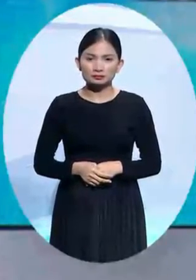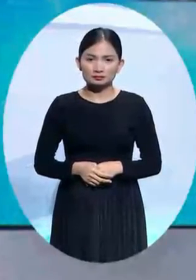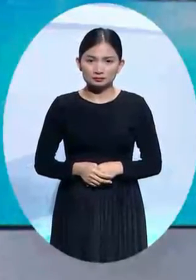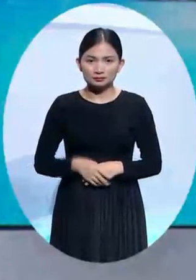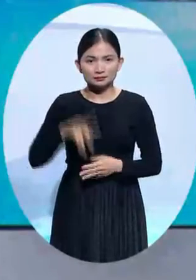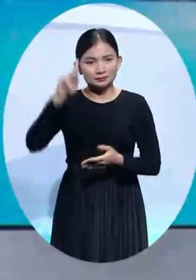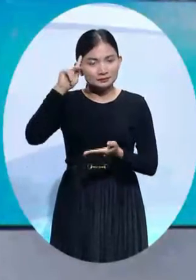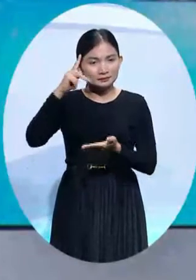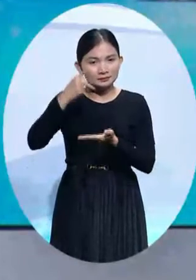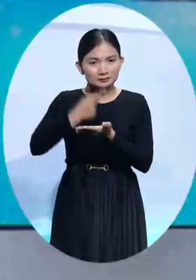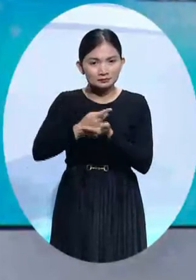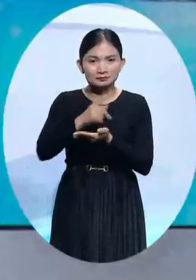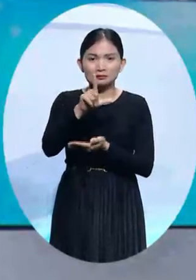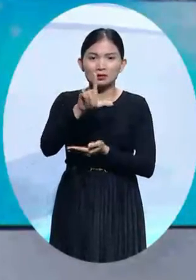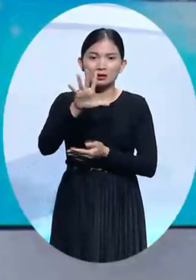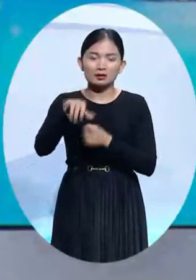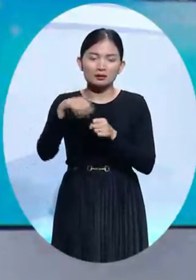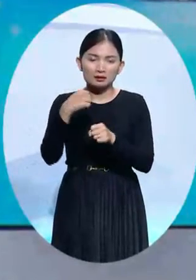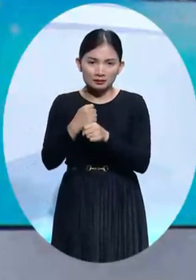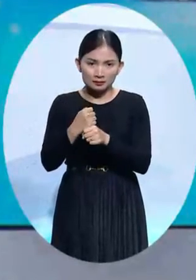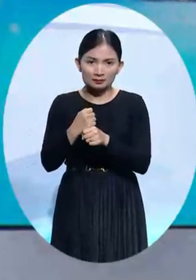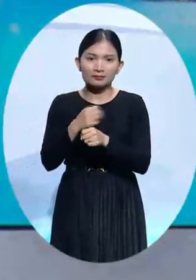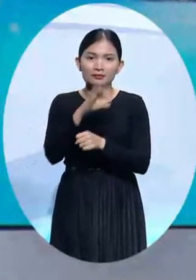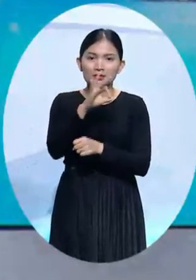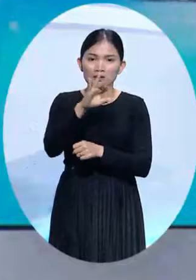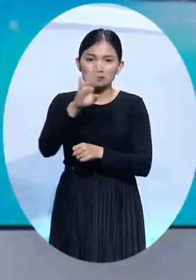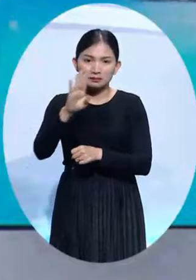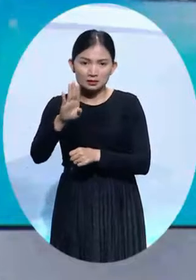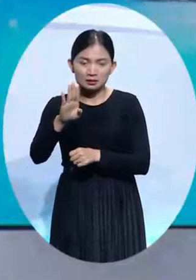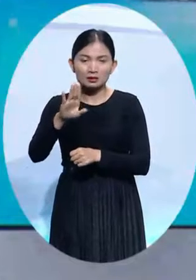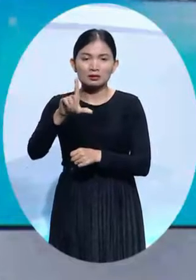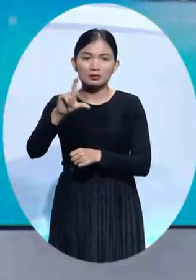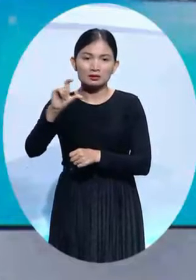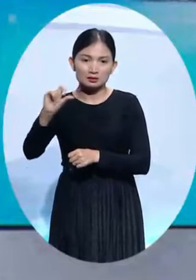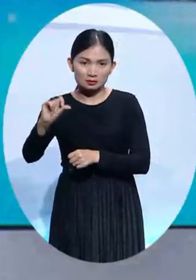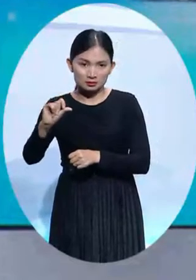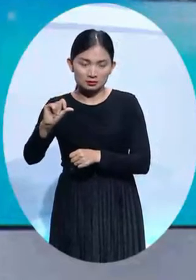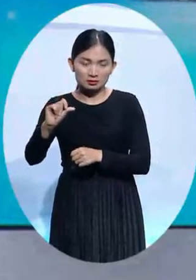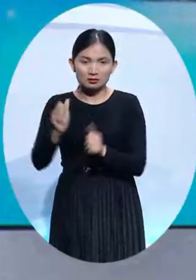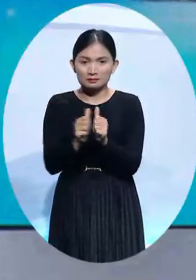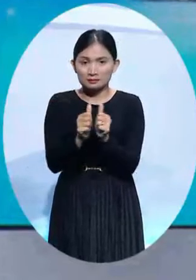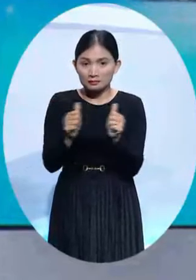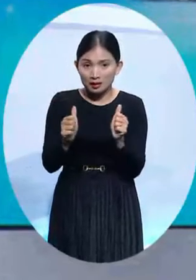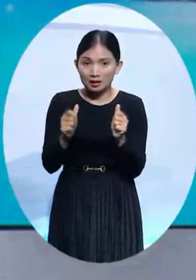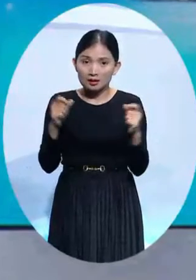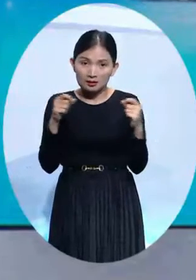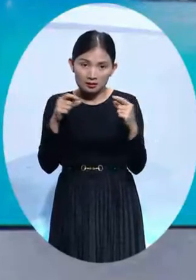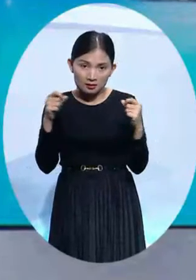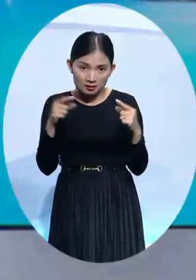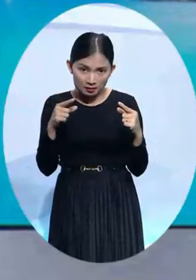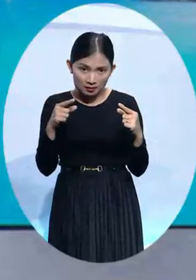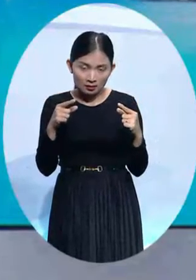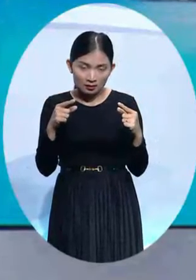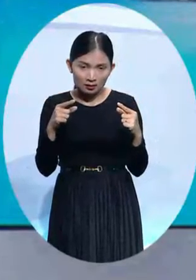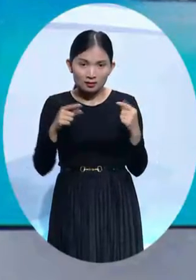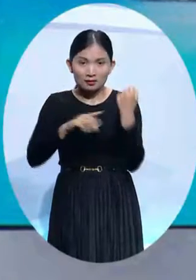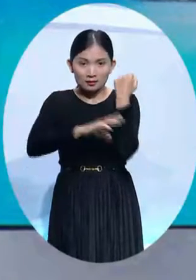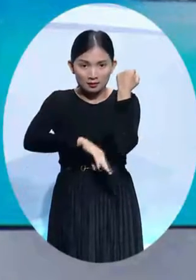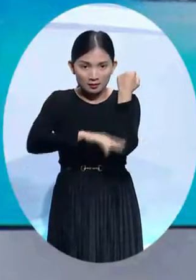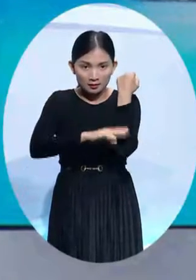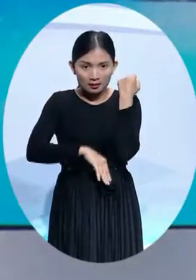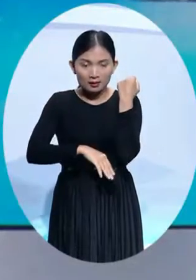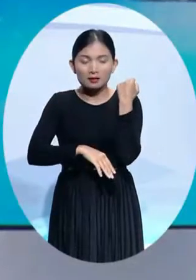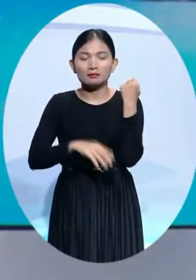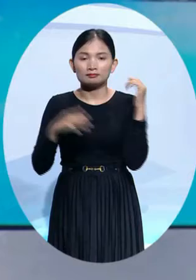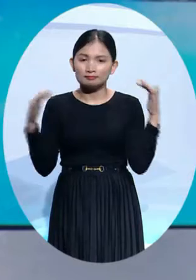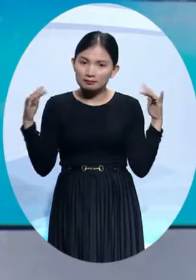nhân kỷ niệm 75 năm ngày Thương binh Liệt sĩ, Ban Liên lạc Truyền thống Quân y miền Đông Nam Bộ B2 tổ chức dâng hương viếng các anh hùng liệt sĩ